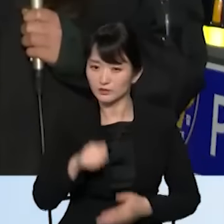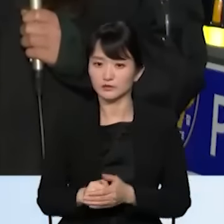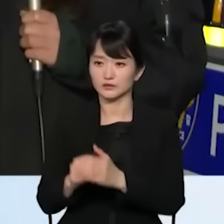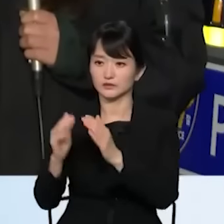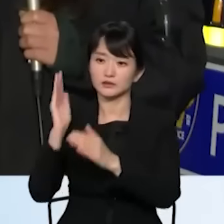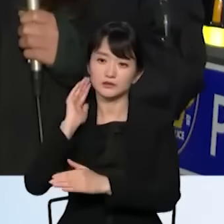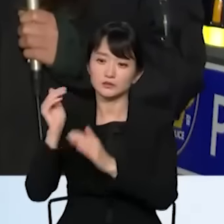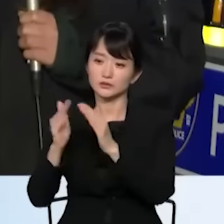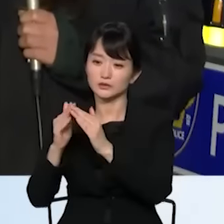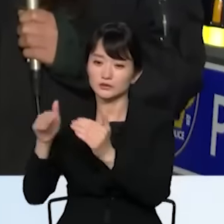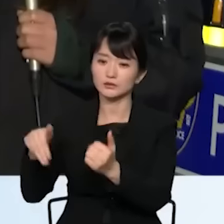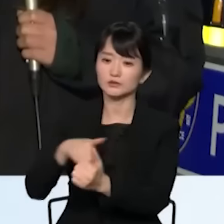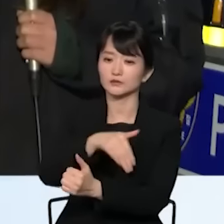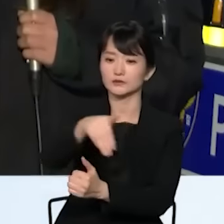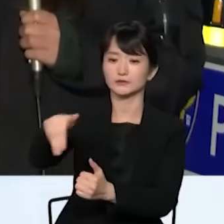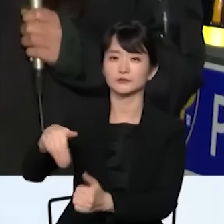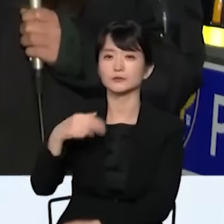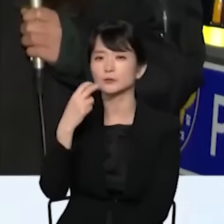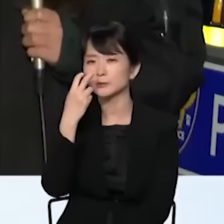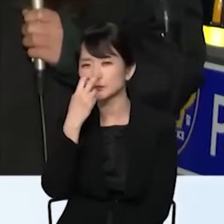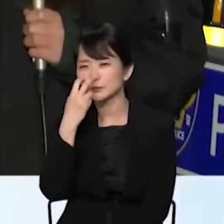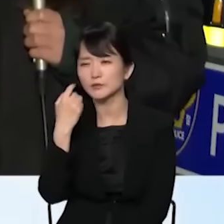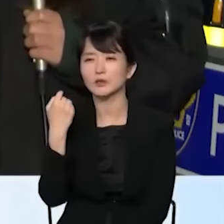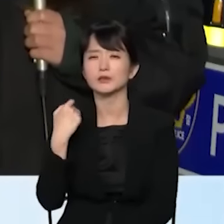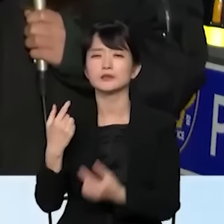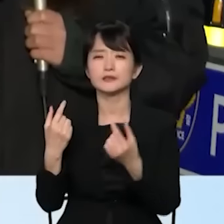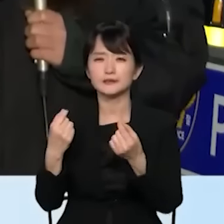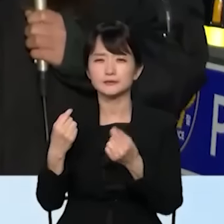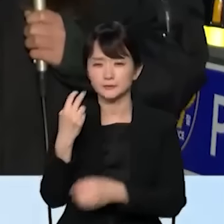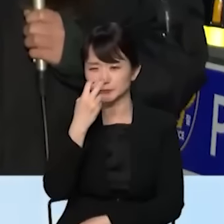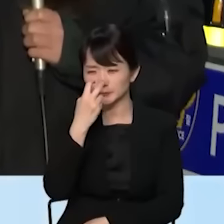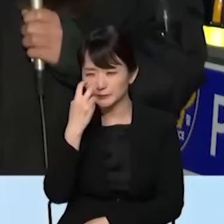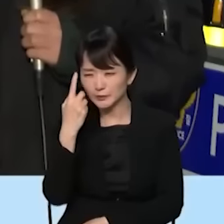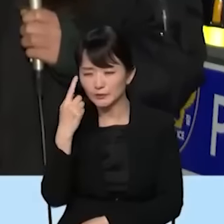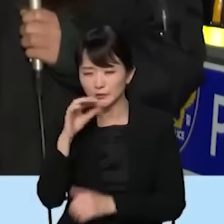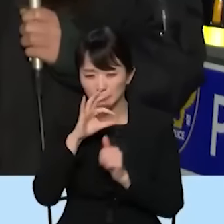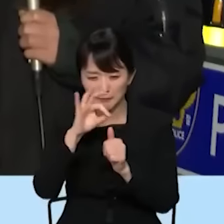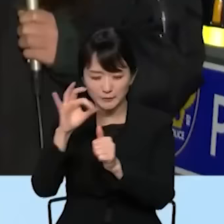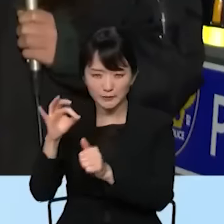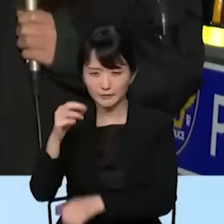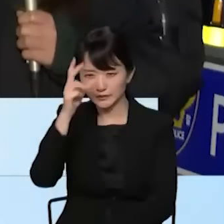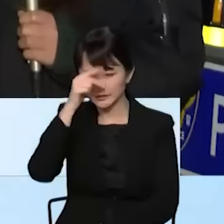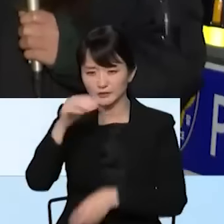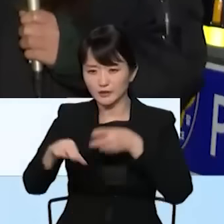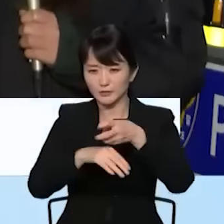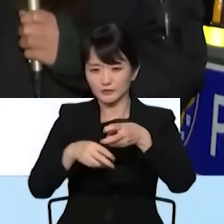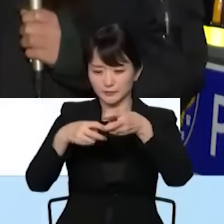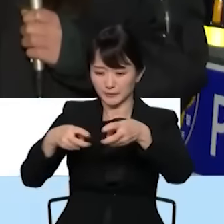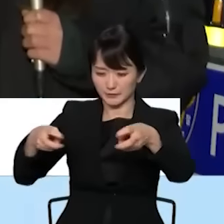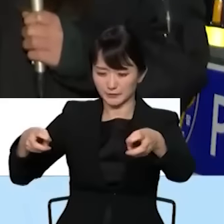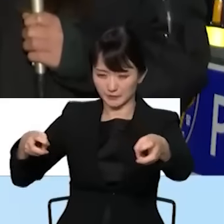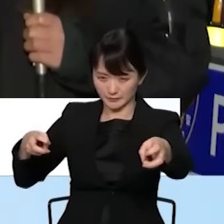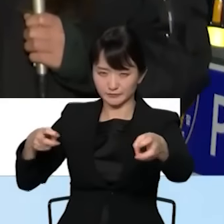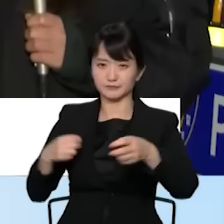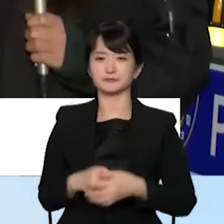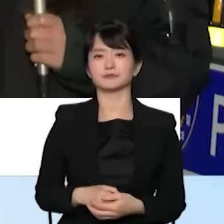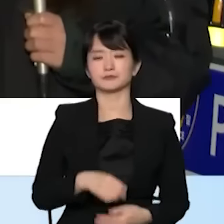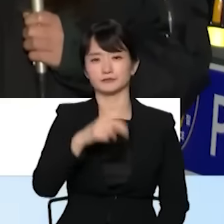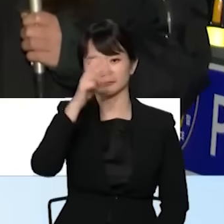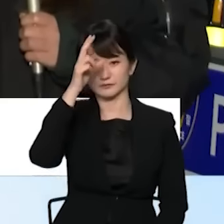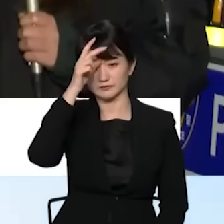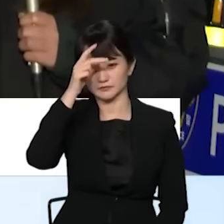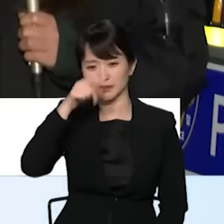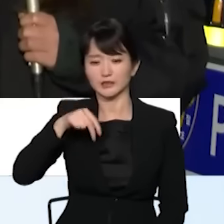주변 상황을 살펴봤는데요. 어제처럼 경호 인력과 경찰 버스 등이 배치됐습니다. 경찰도 계속해서